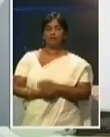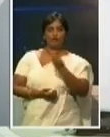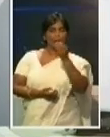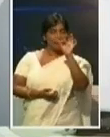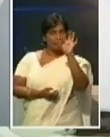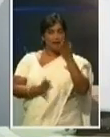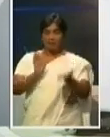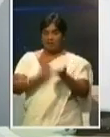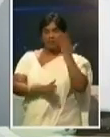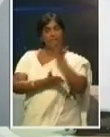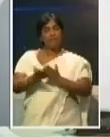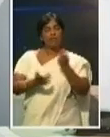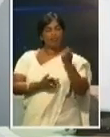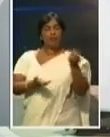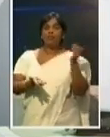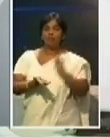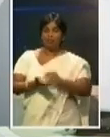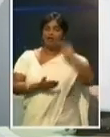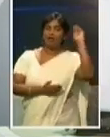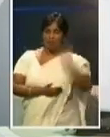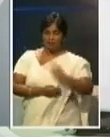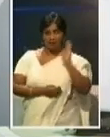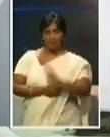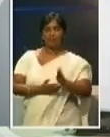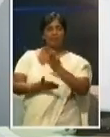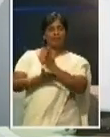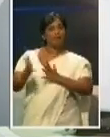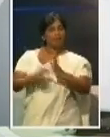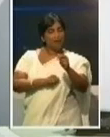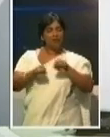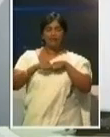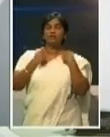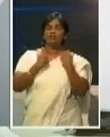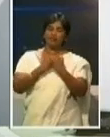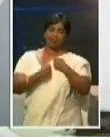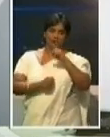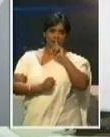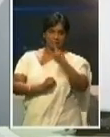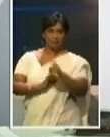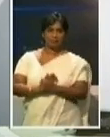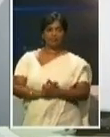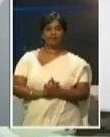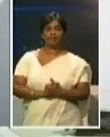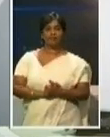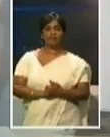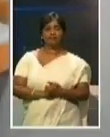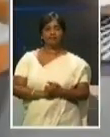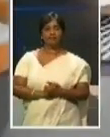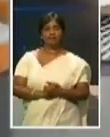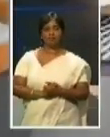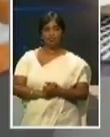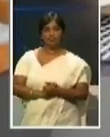රුපියල් 5කින් ඉහළ දැමූ පාන් මිල යළි අඩු කළ බව සමස්ත ලංකා බේකර් හිමියන්ගේ සංගමය පවසනවා.